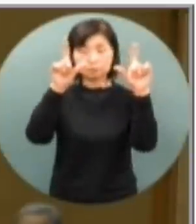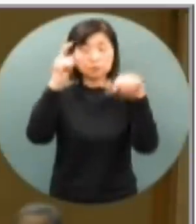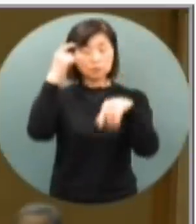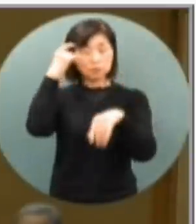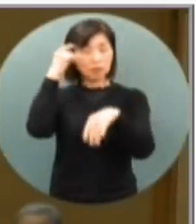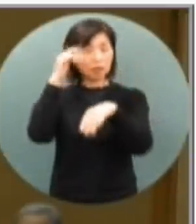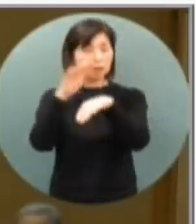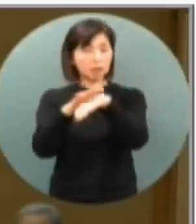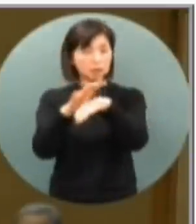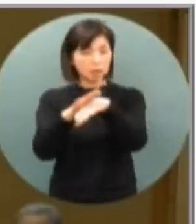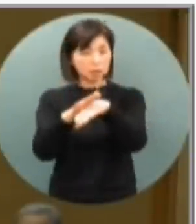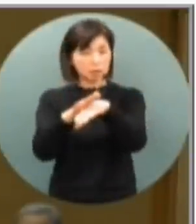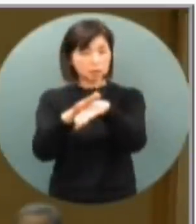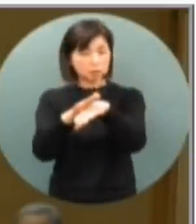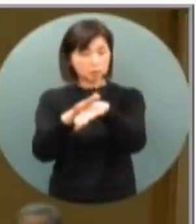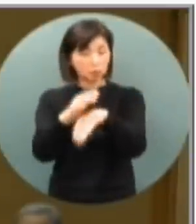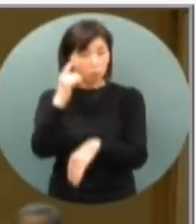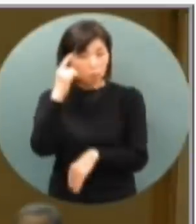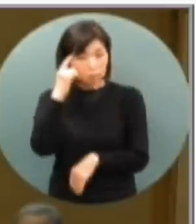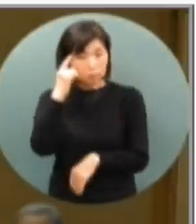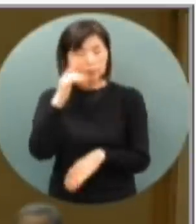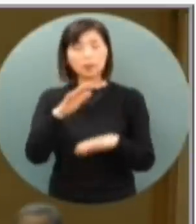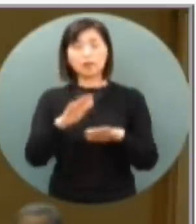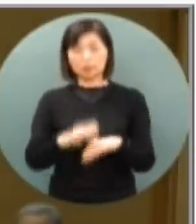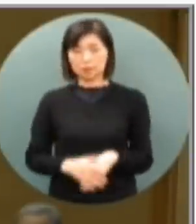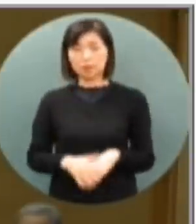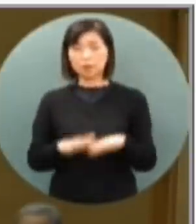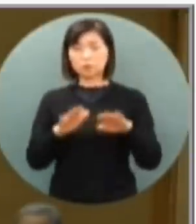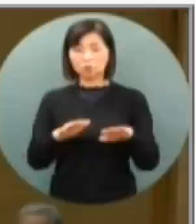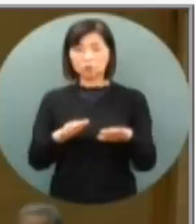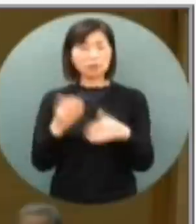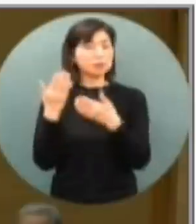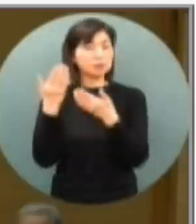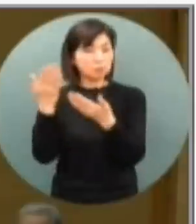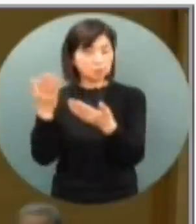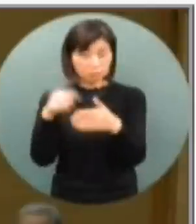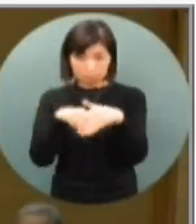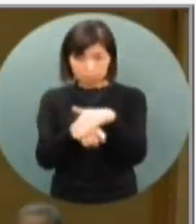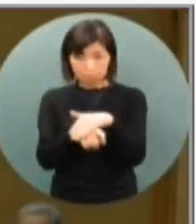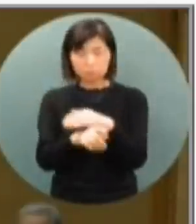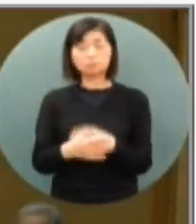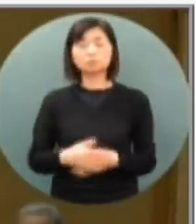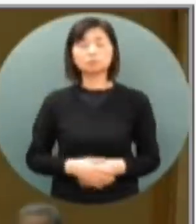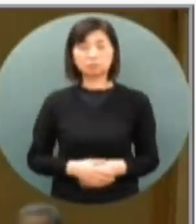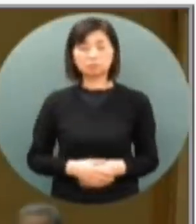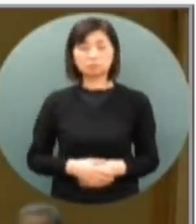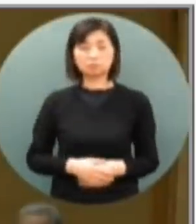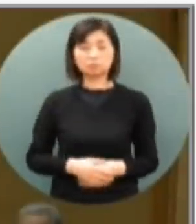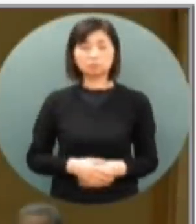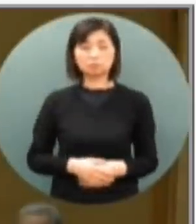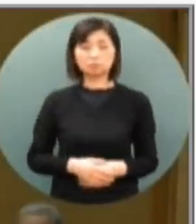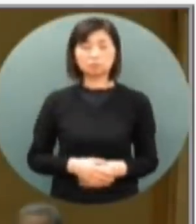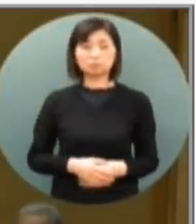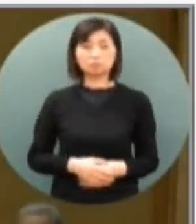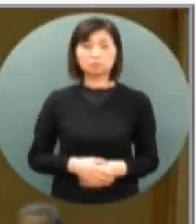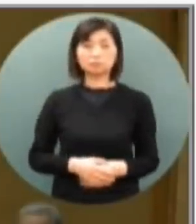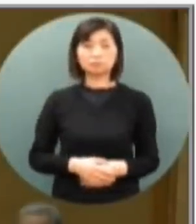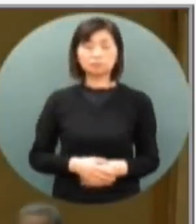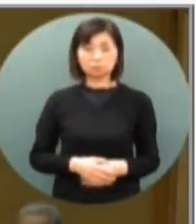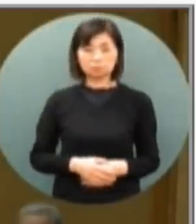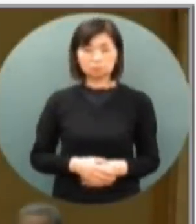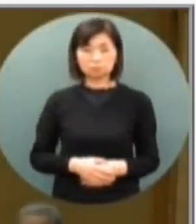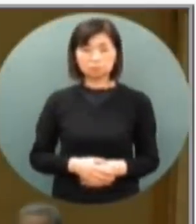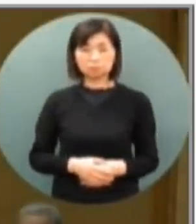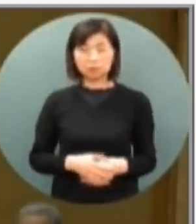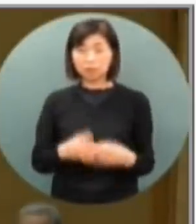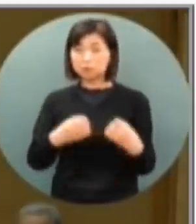もあるのかなと思って、あえてここで質問をさせていただきます。まあ、里